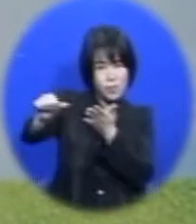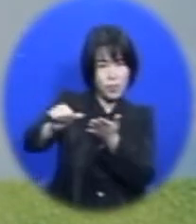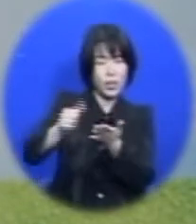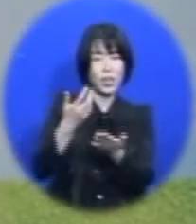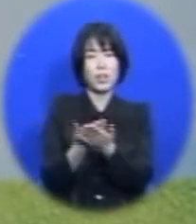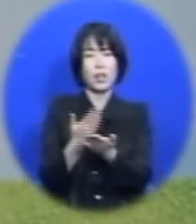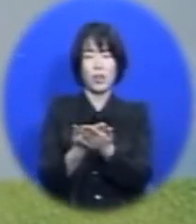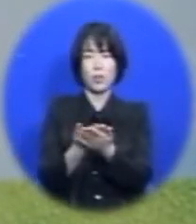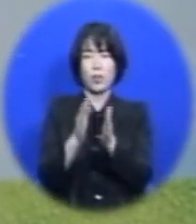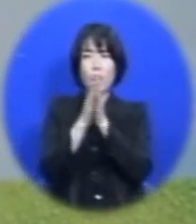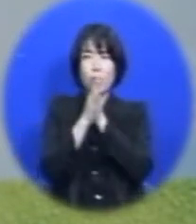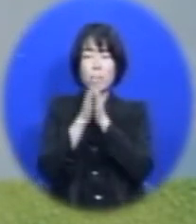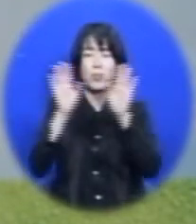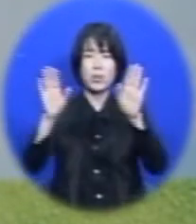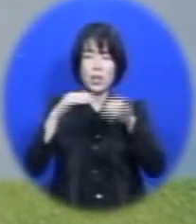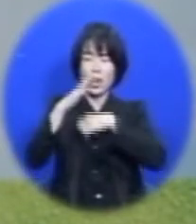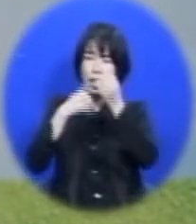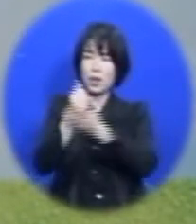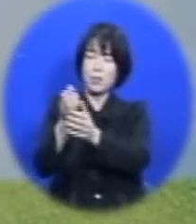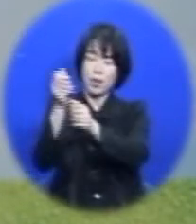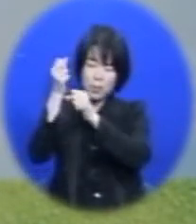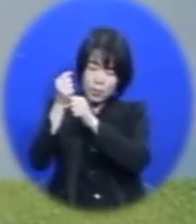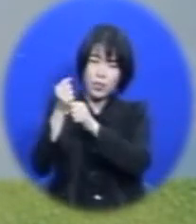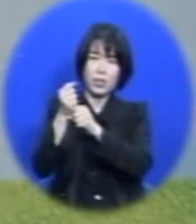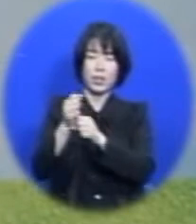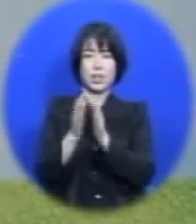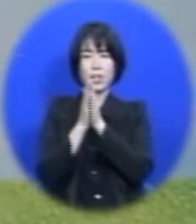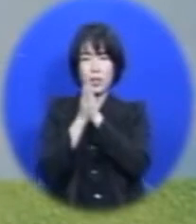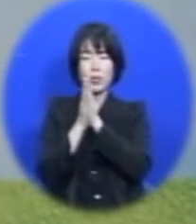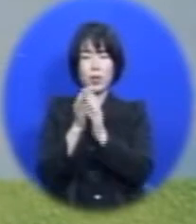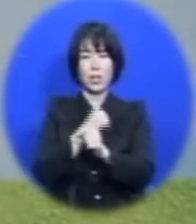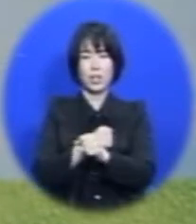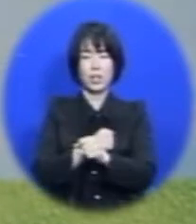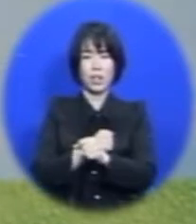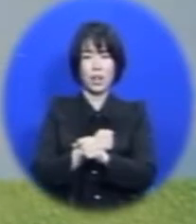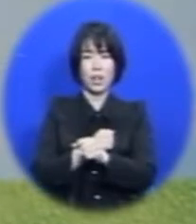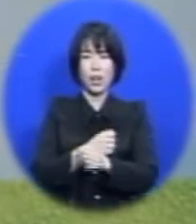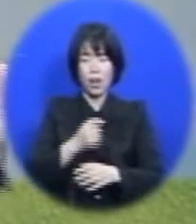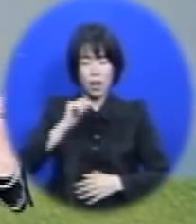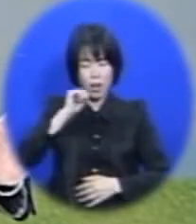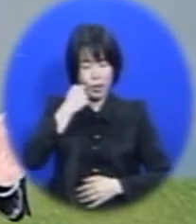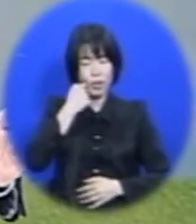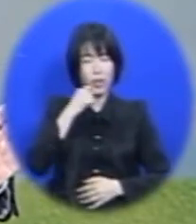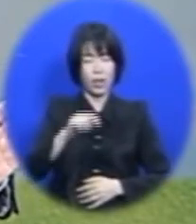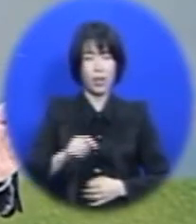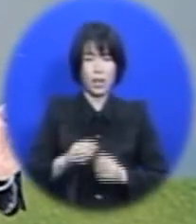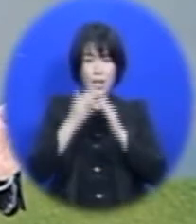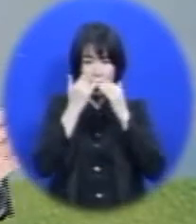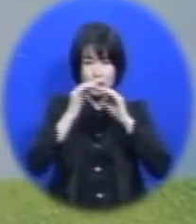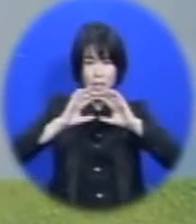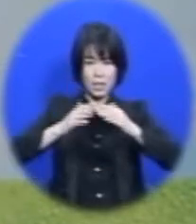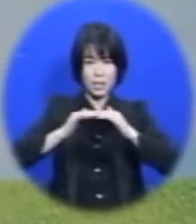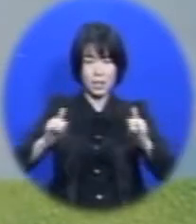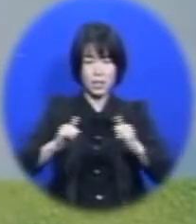이렇게 모세가 하나님 앞에 매달리니까 하나님이 겨우 이스라엘 백성을 다 죽이는